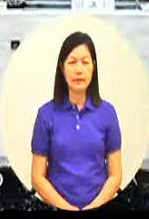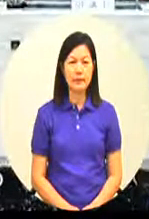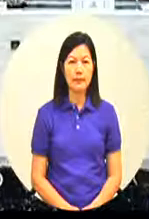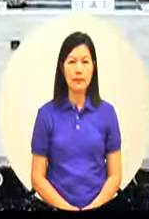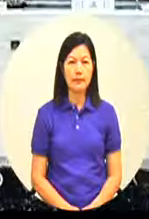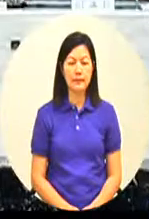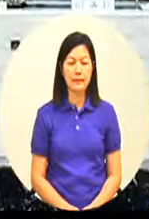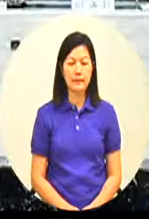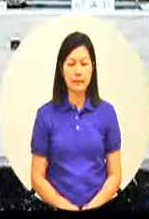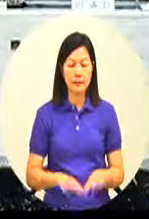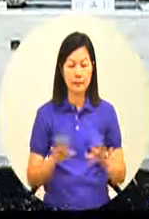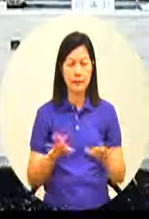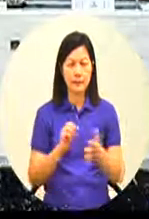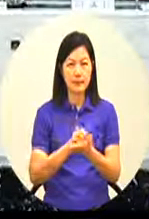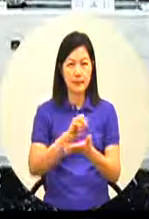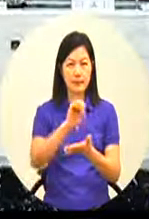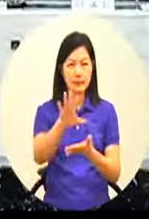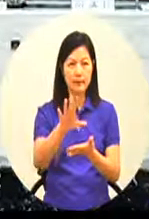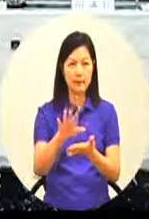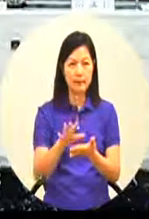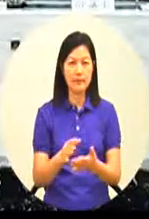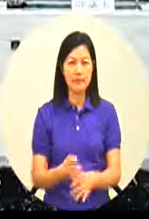向大会报告哈，现在已经